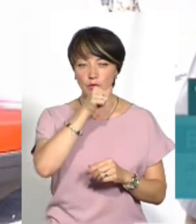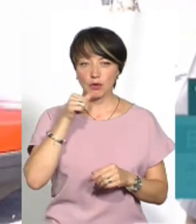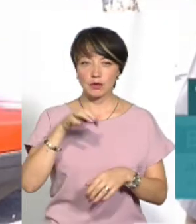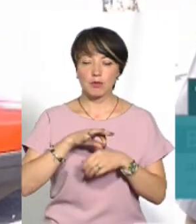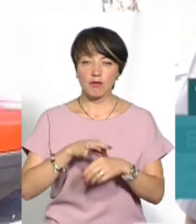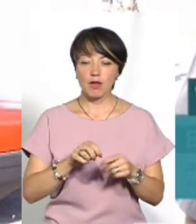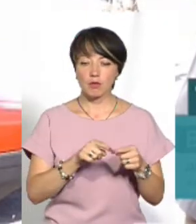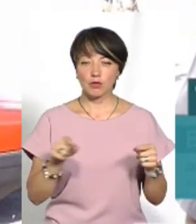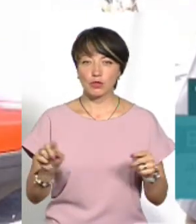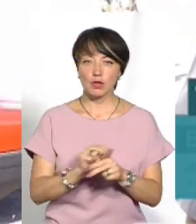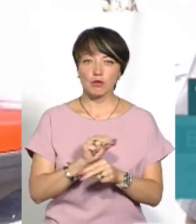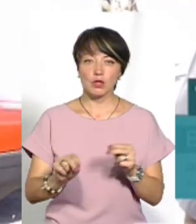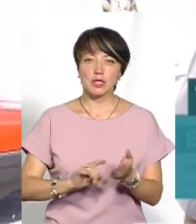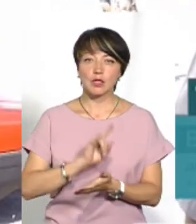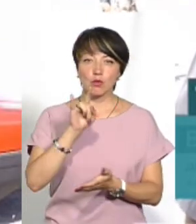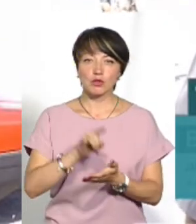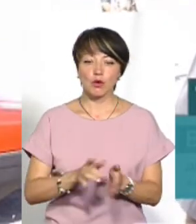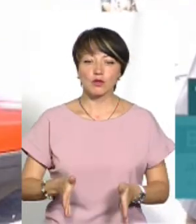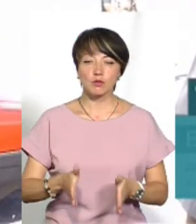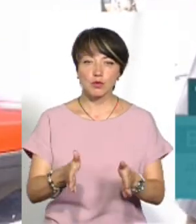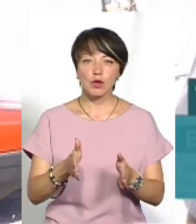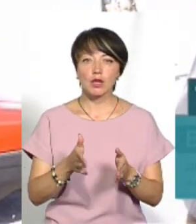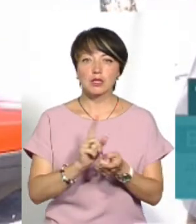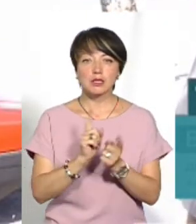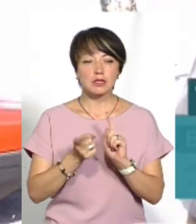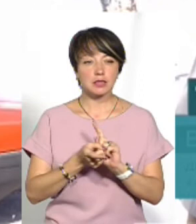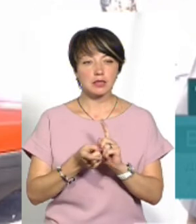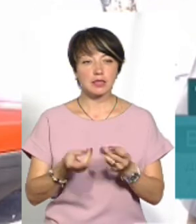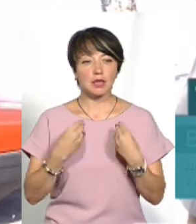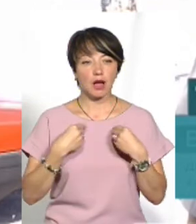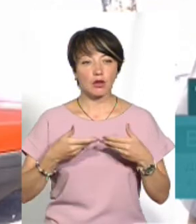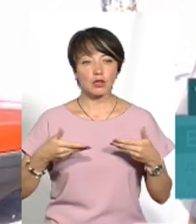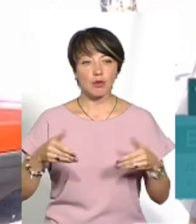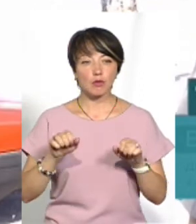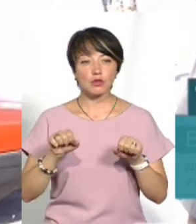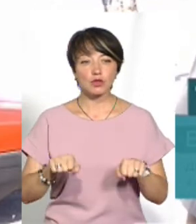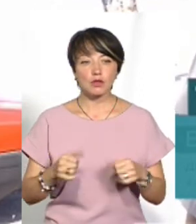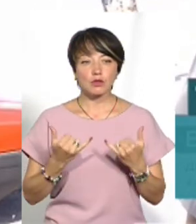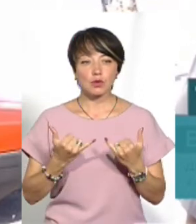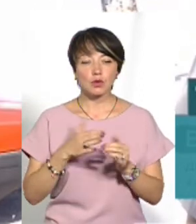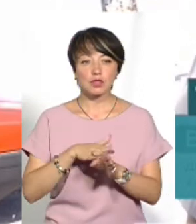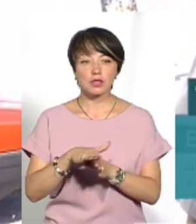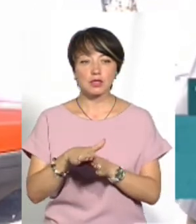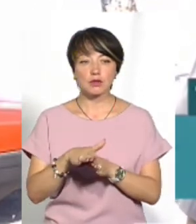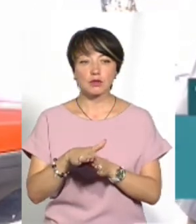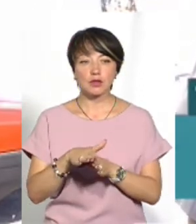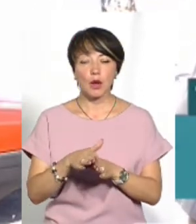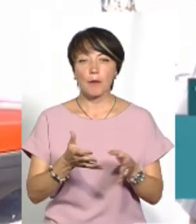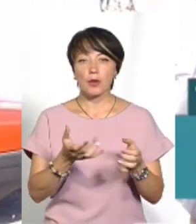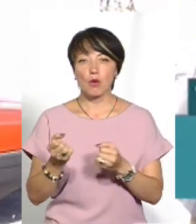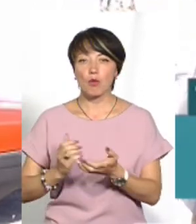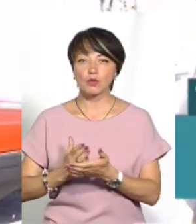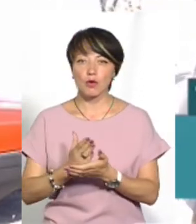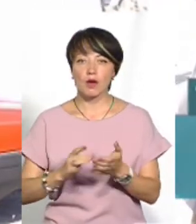ремонт злітно-посадкової смуги, що дало нам можливості сьогодні здійснювати прийом і обслуговування